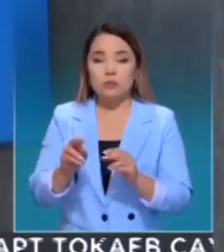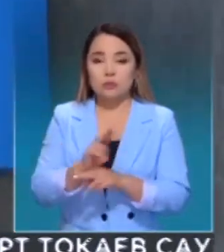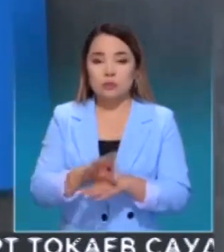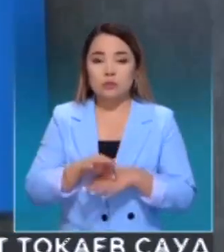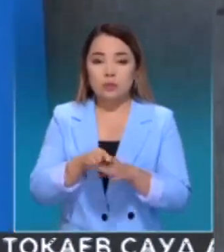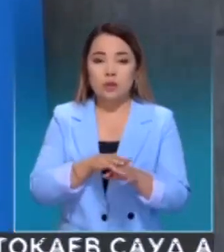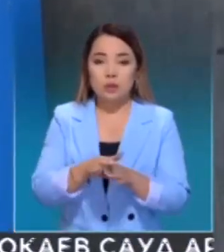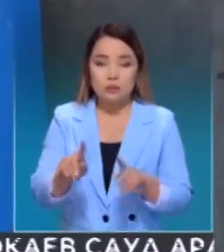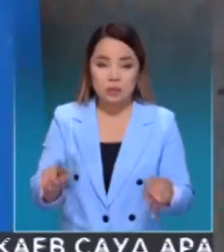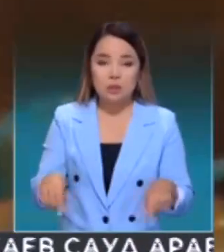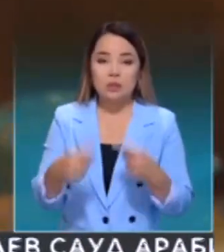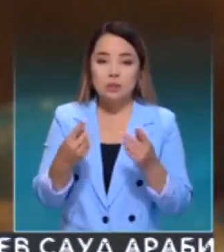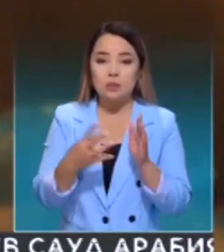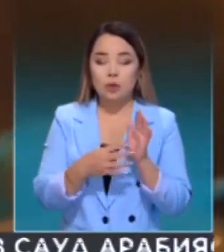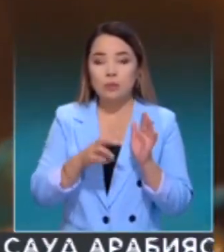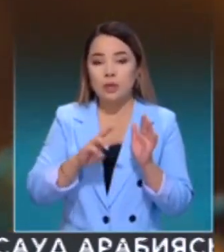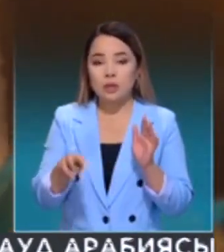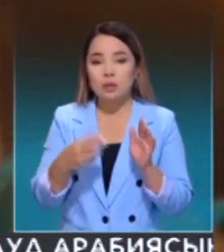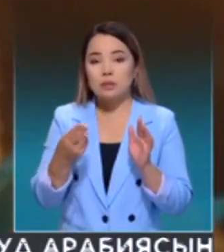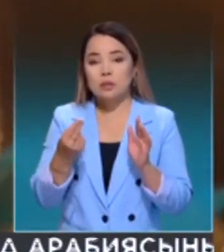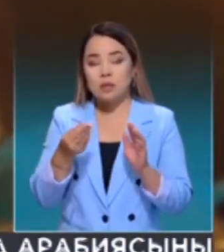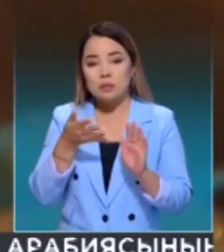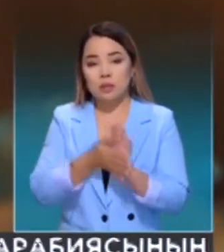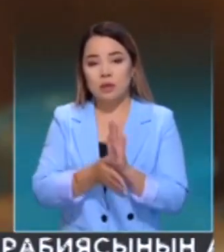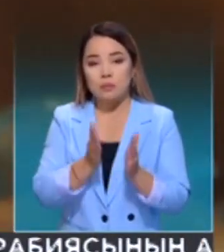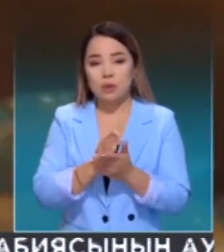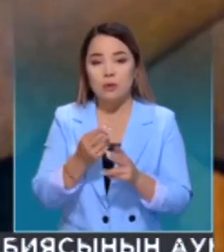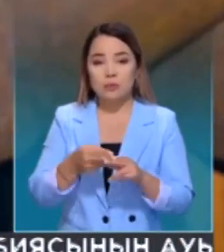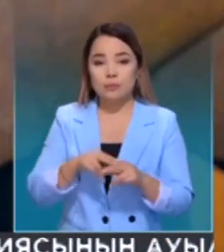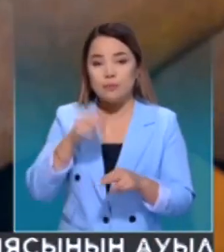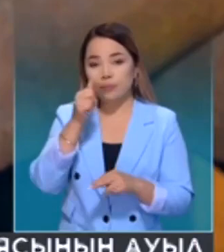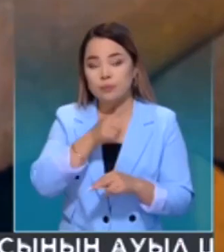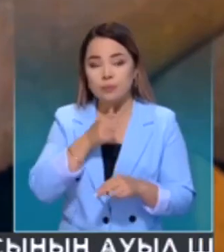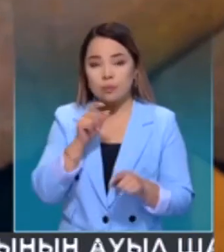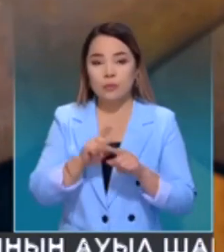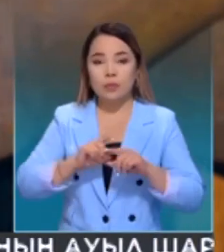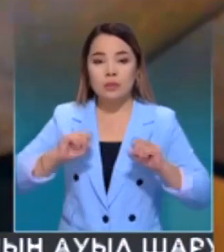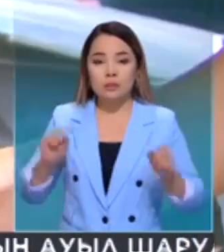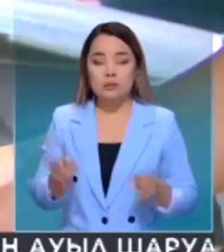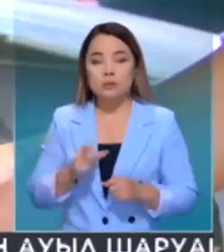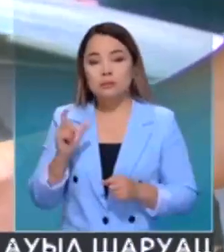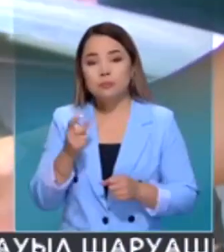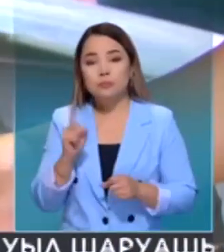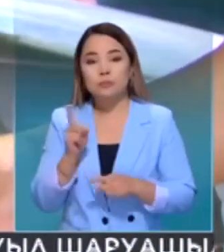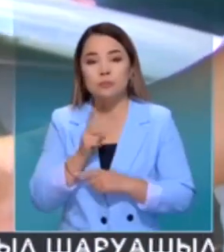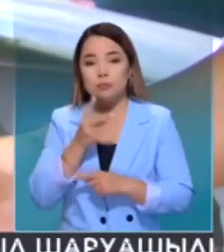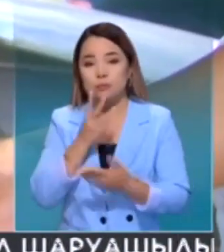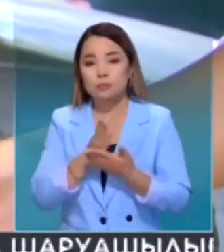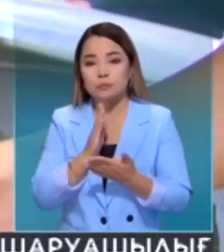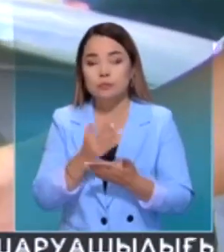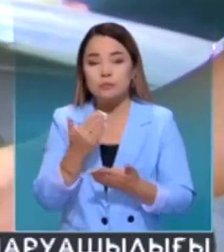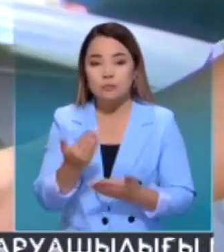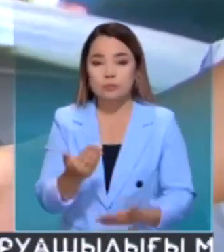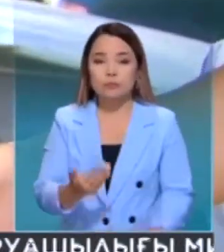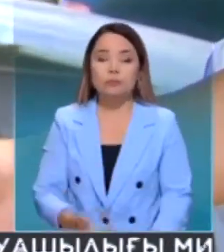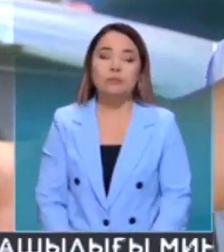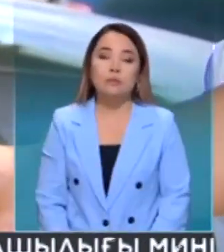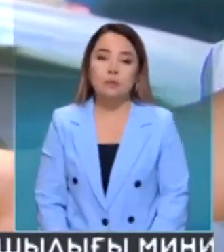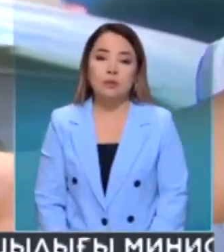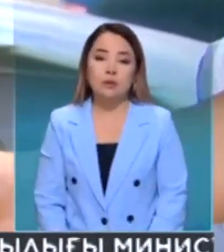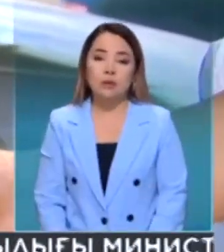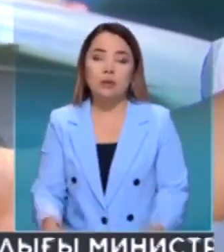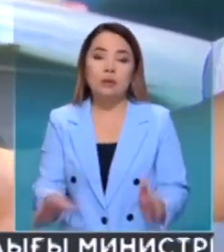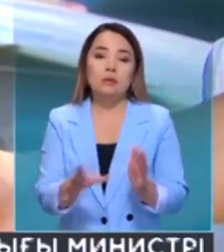жұмсалған. Шығынды мердігер өзі көтерген. Ал биылғы қыстан екібастұздықтар не күтеді? Көбіне сол алға